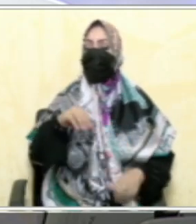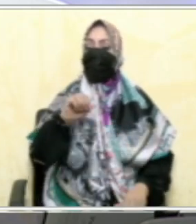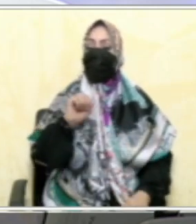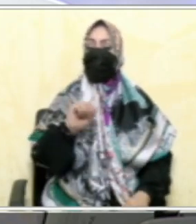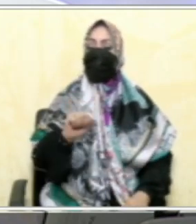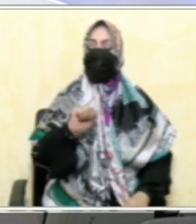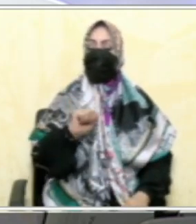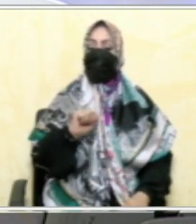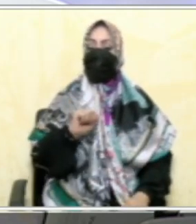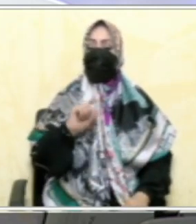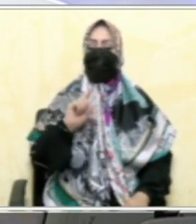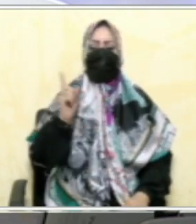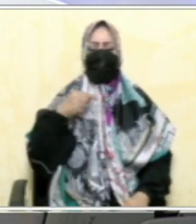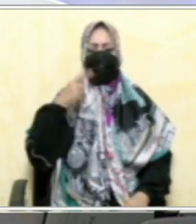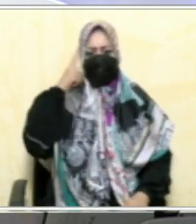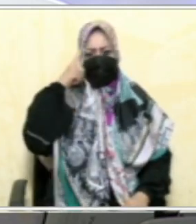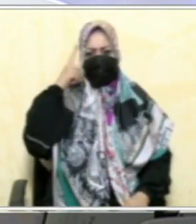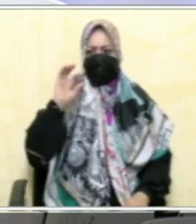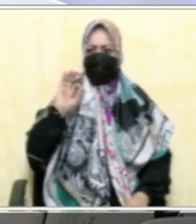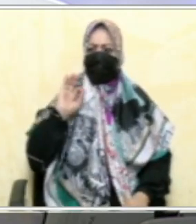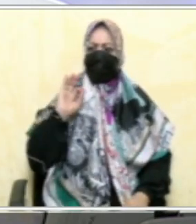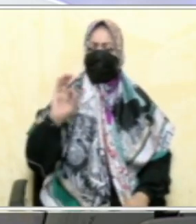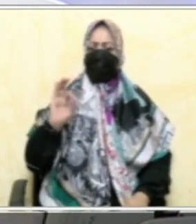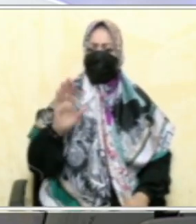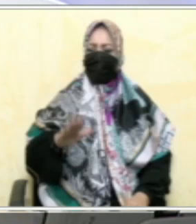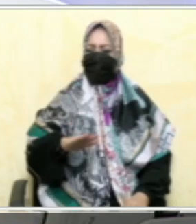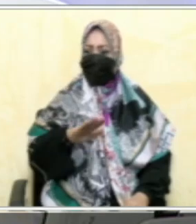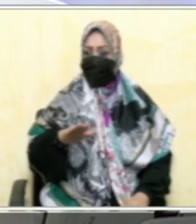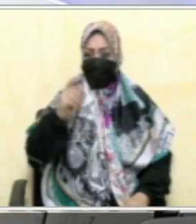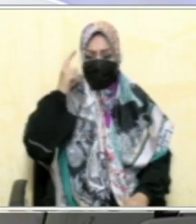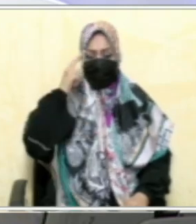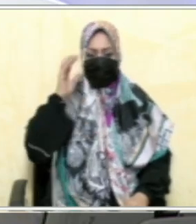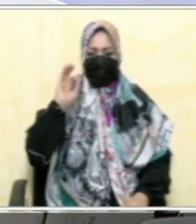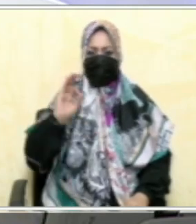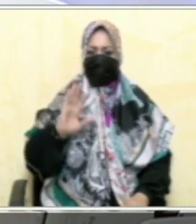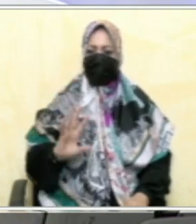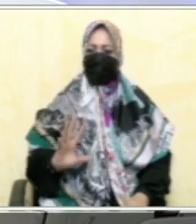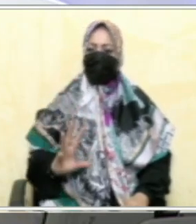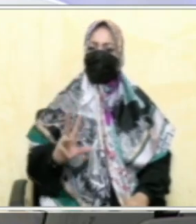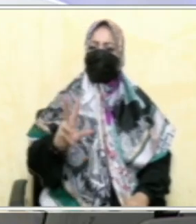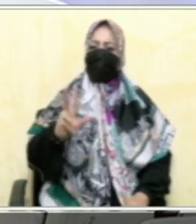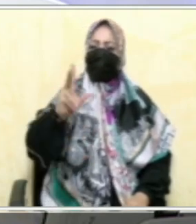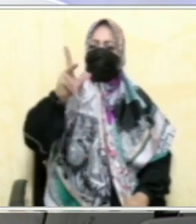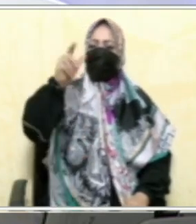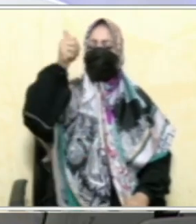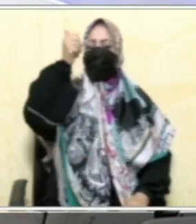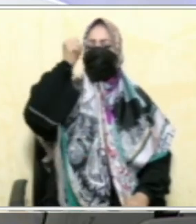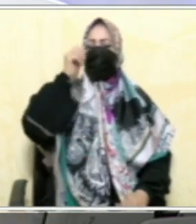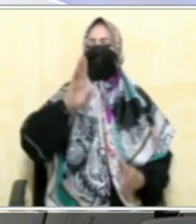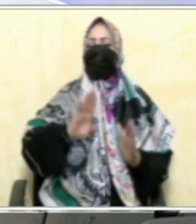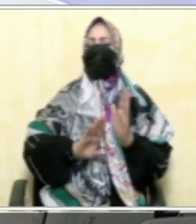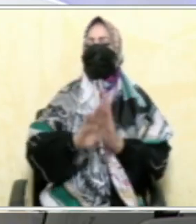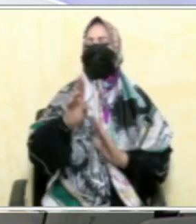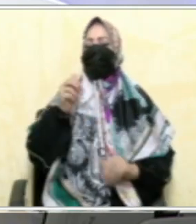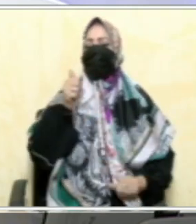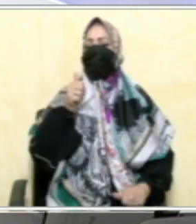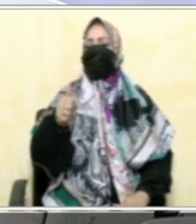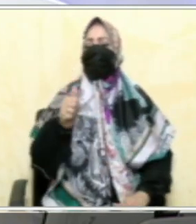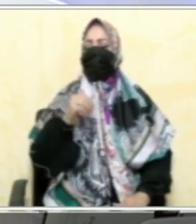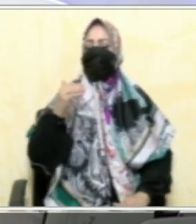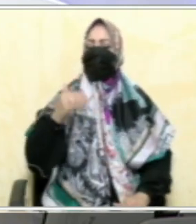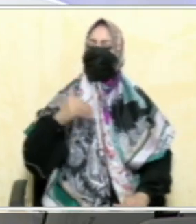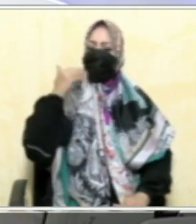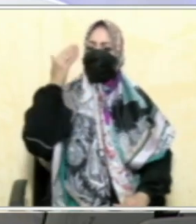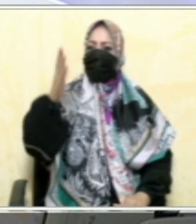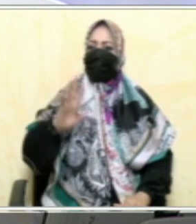إلى المرحلة الثانية يجتازها بشيء من السهولة، يمكن للأساتذة والمدرسين في المرحلة